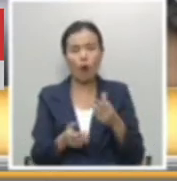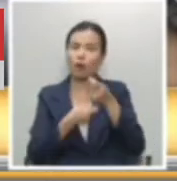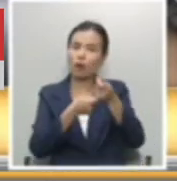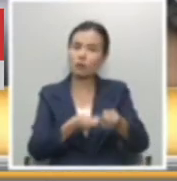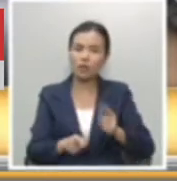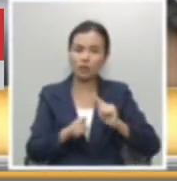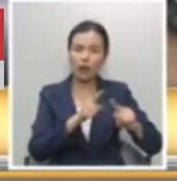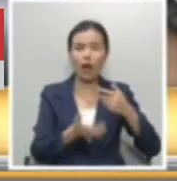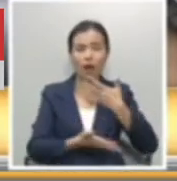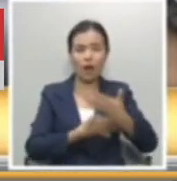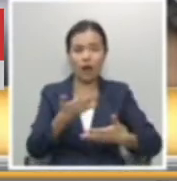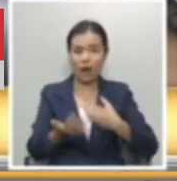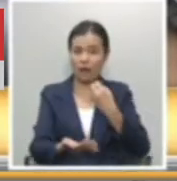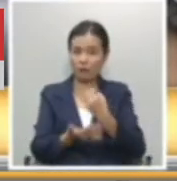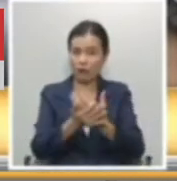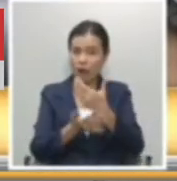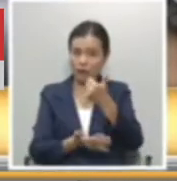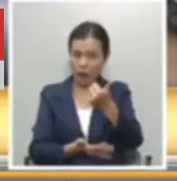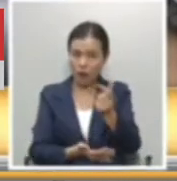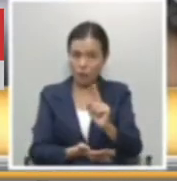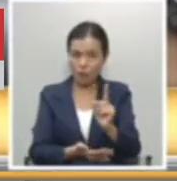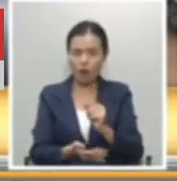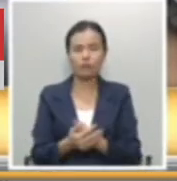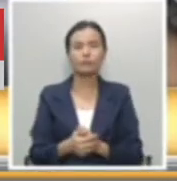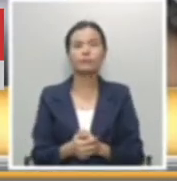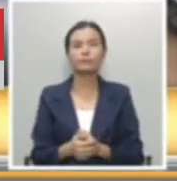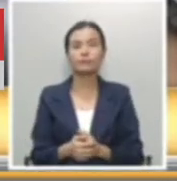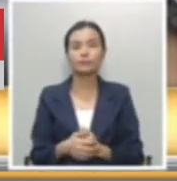บัดนี้ได้ราคาแล้วหรือยังนะครับเพราะนั้น